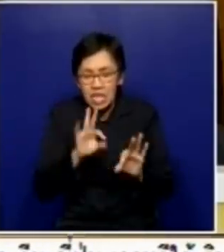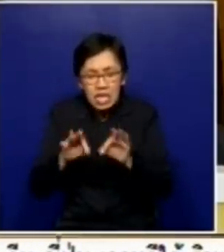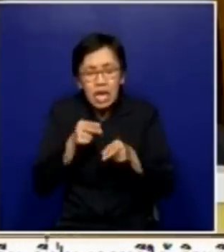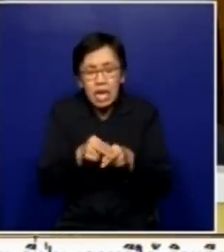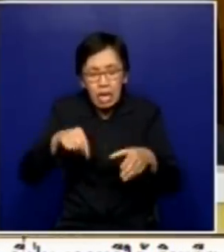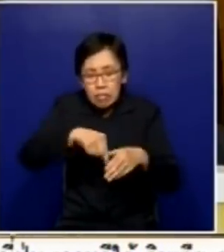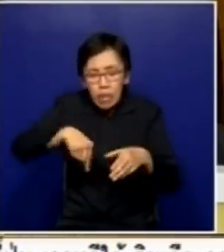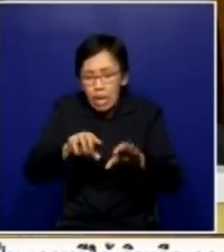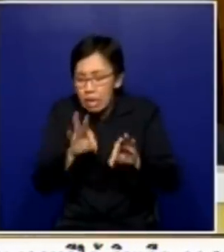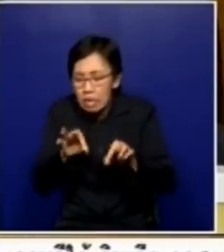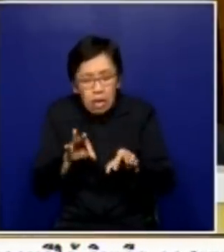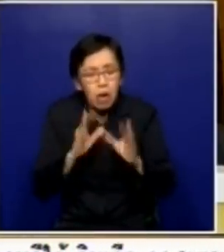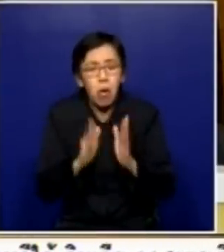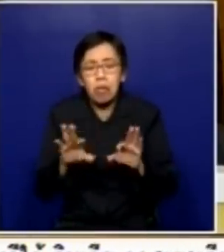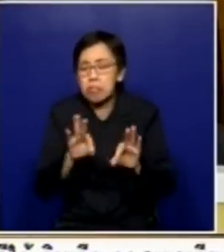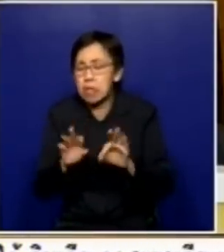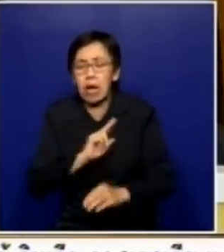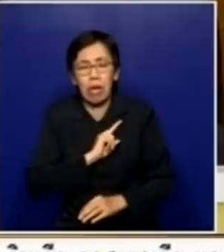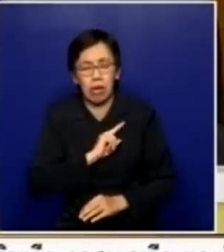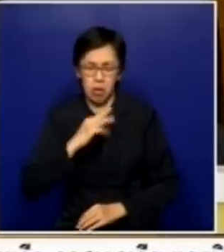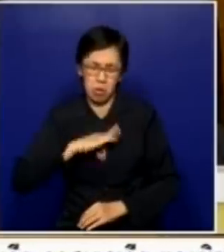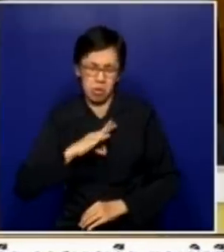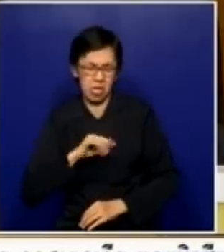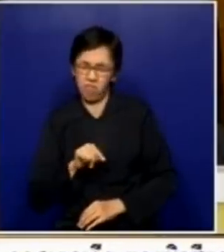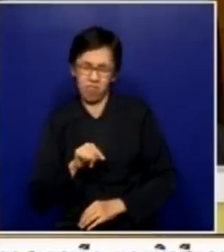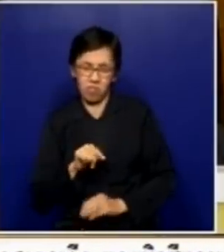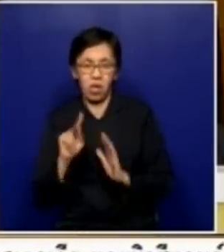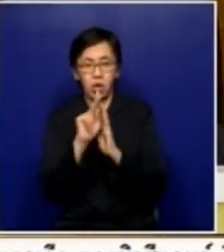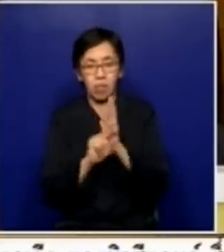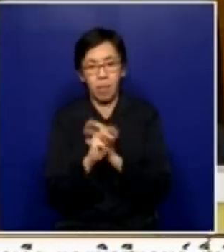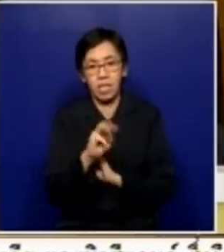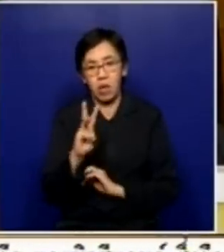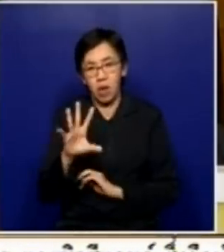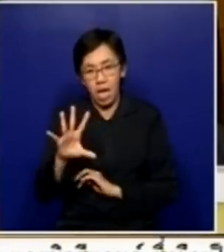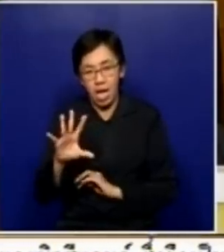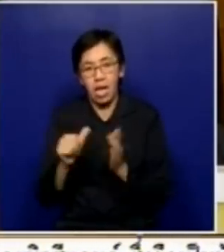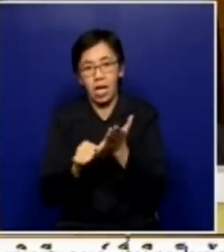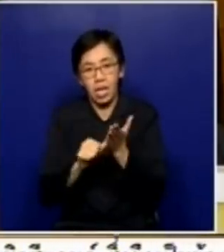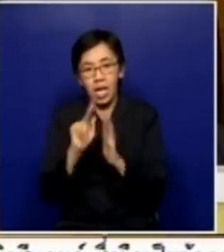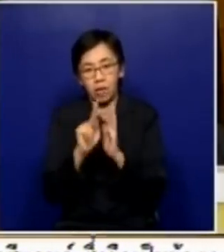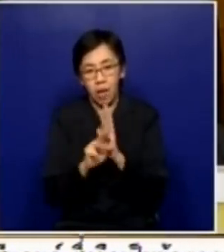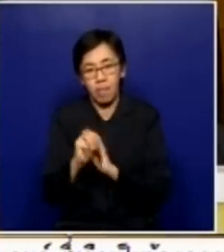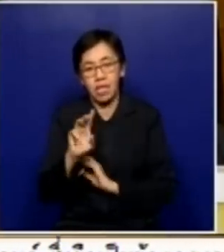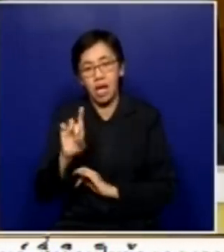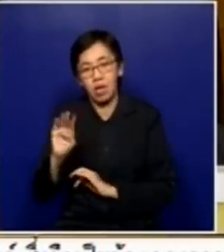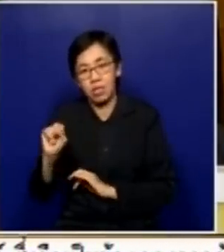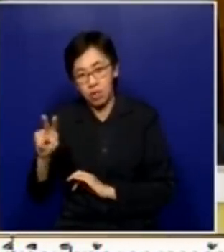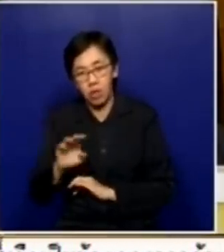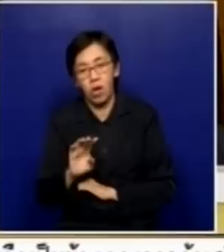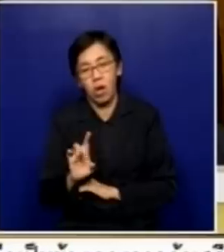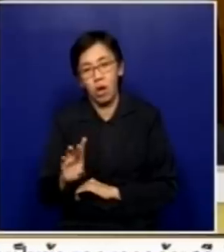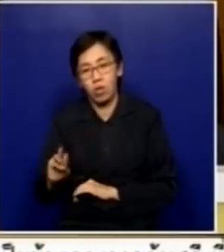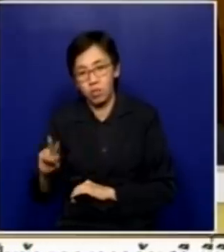นเราจตองเสนอให้ยกเลิกมาตรา 65 แ้ไขมาตรา 142 162